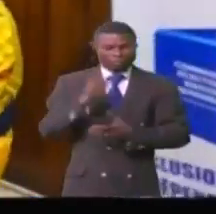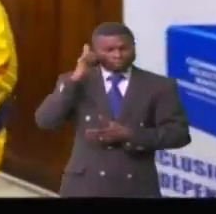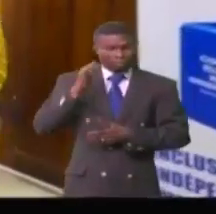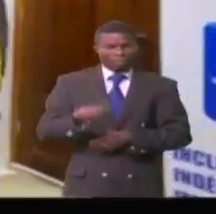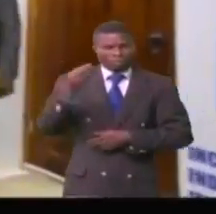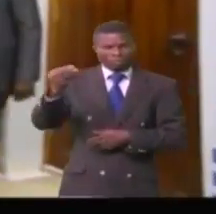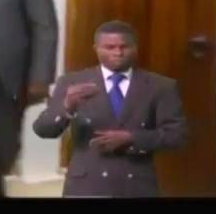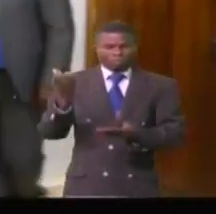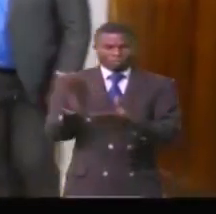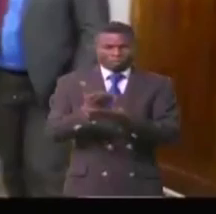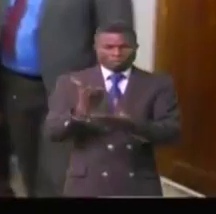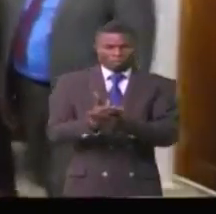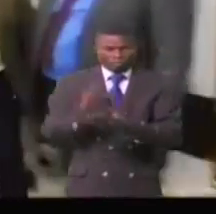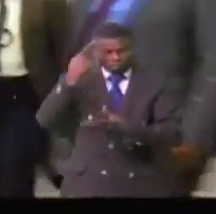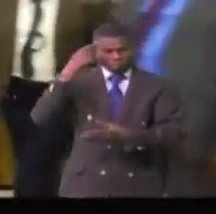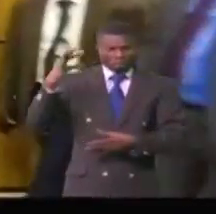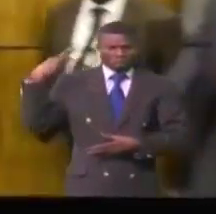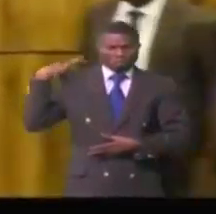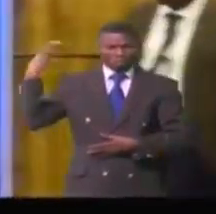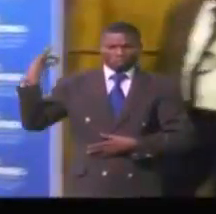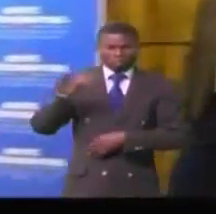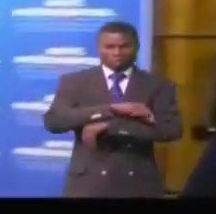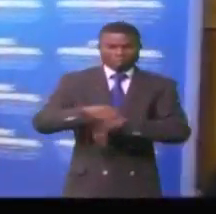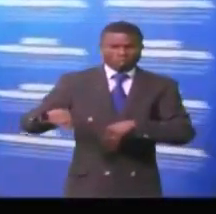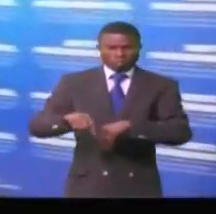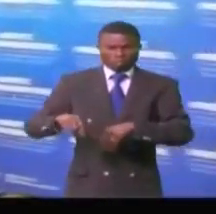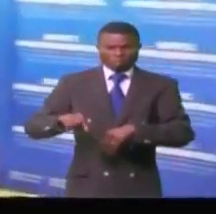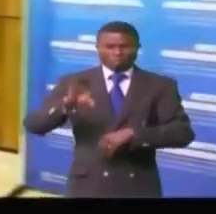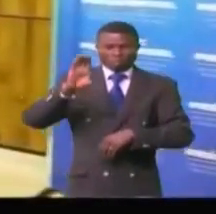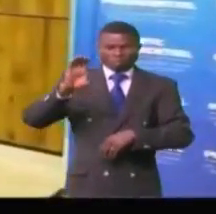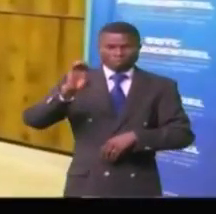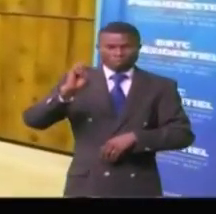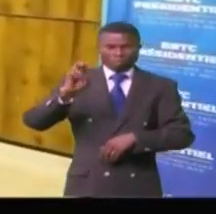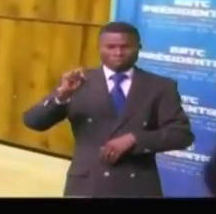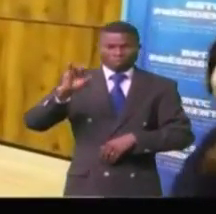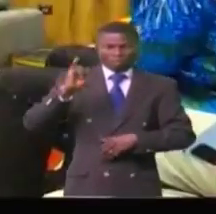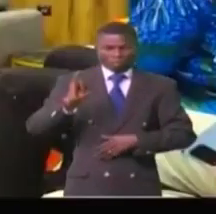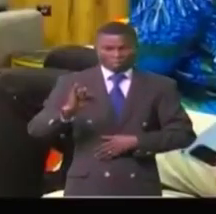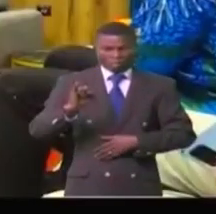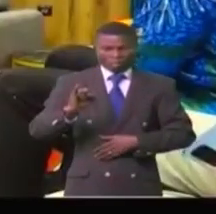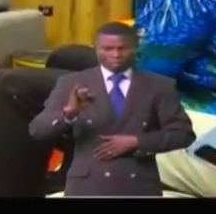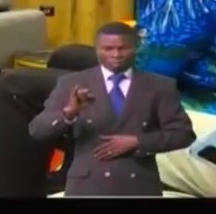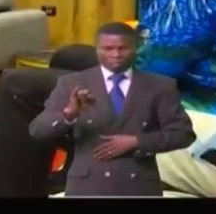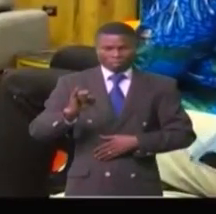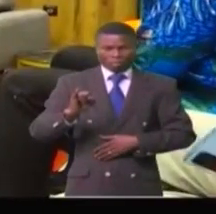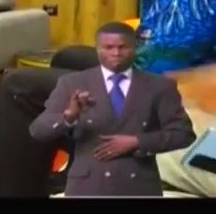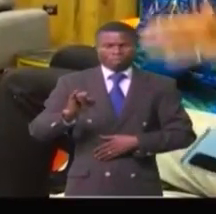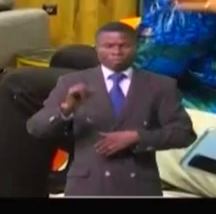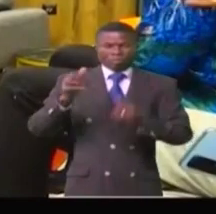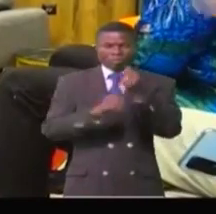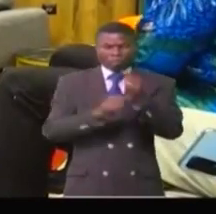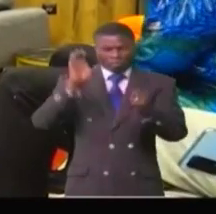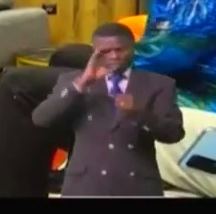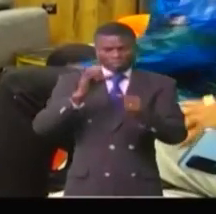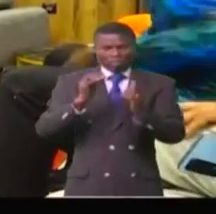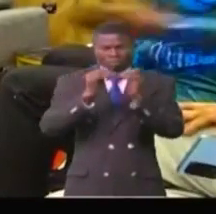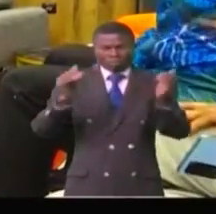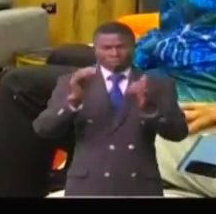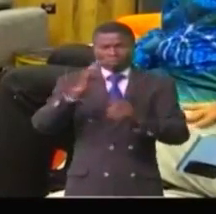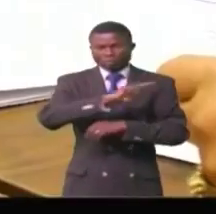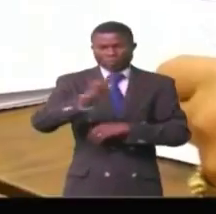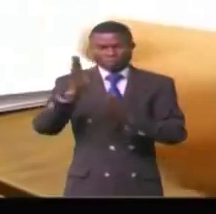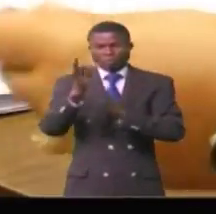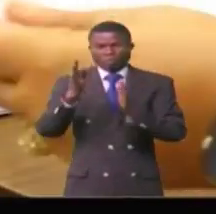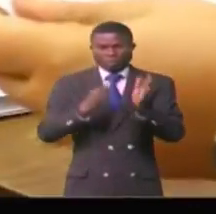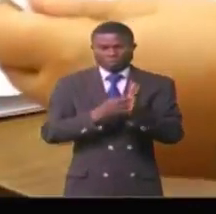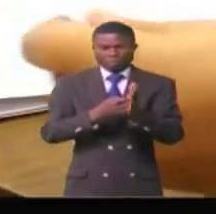déposé son dossier de candidature au siège de la Commission électorale nationale indépendante. Le prix Nobel de la paix 2018 a donc